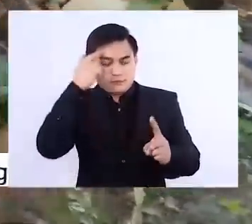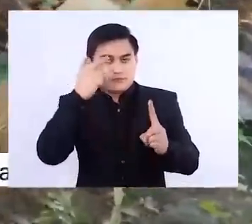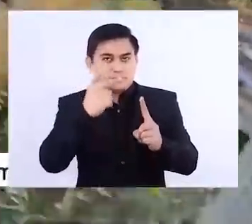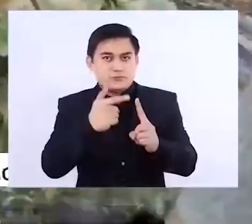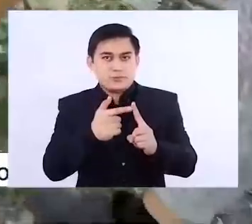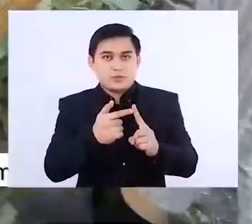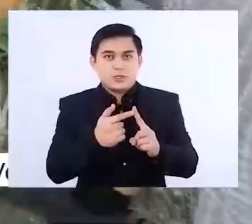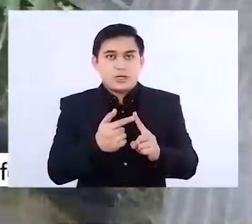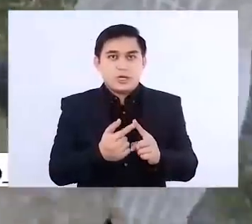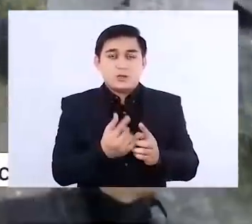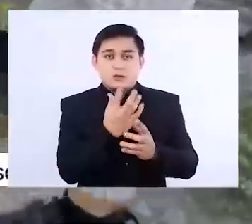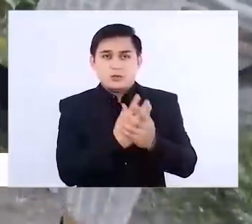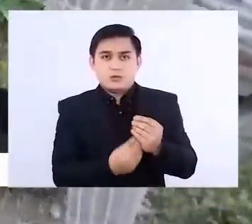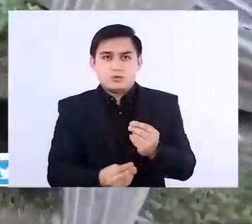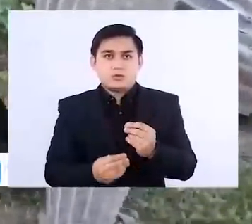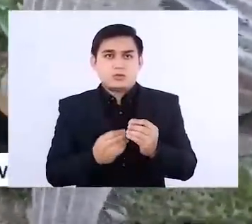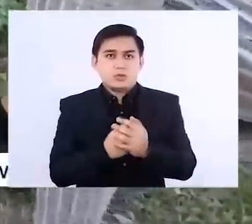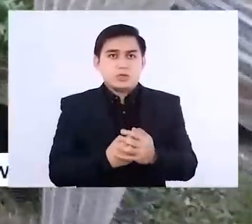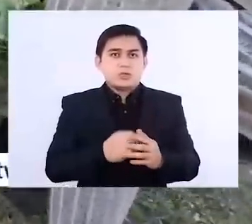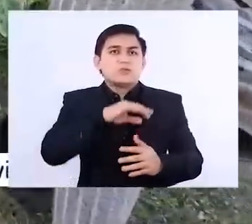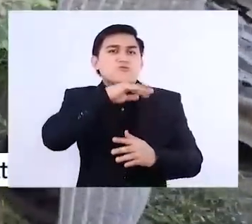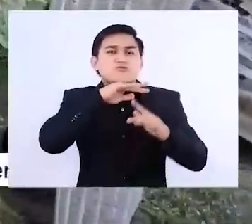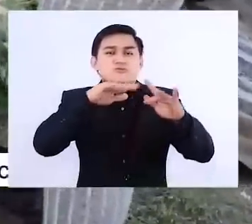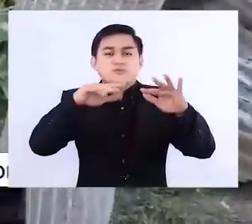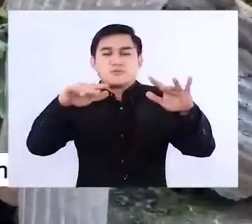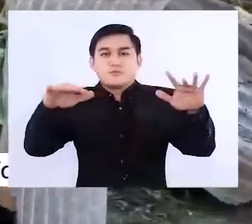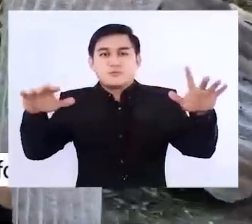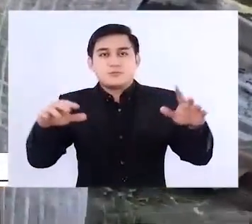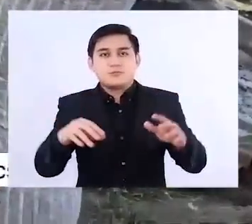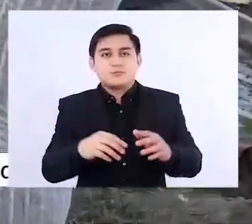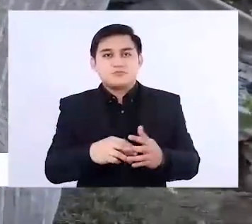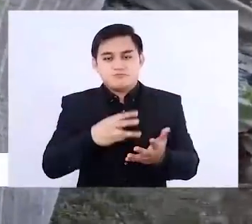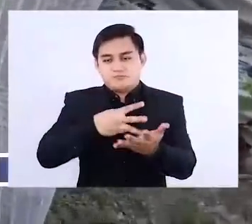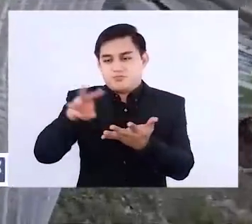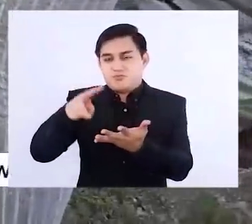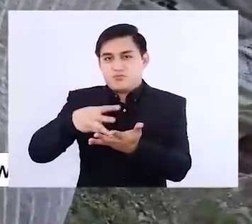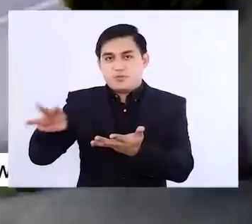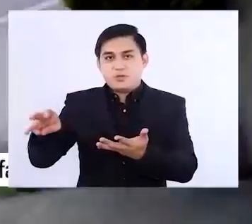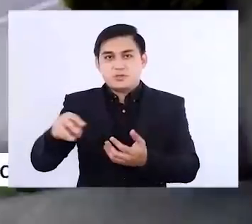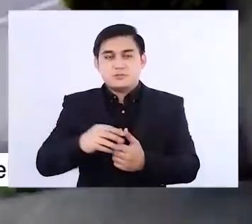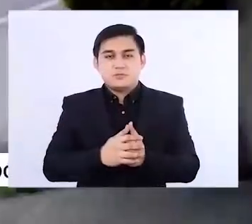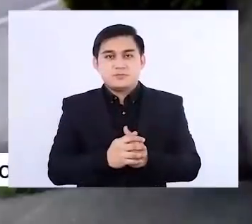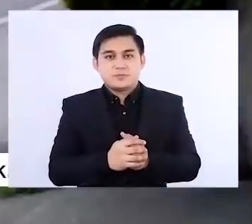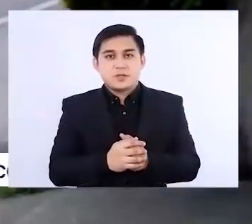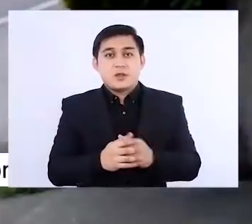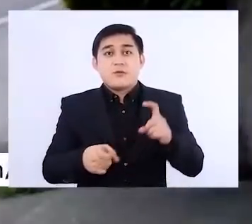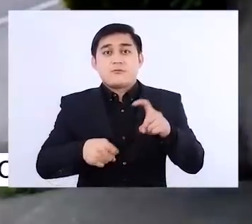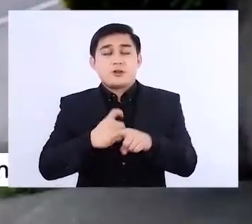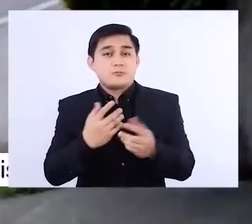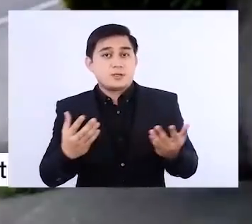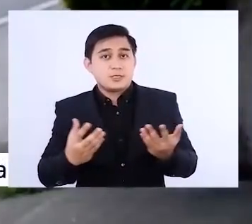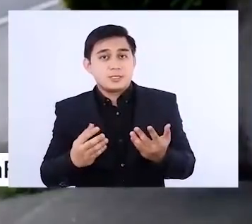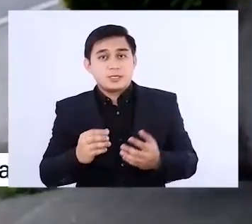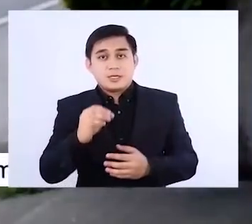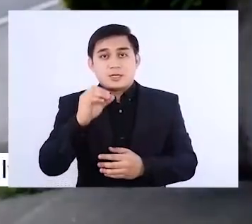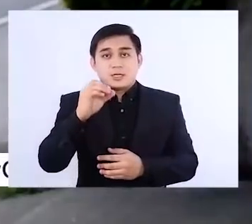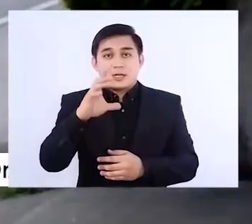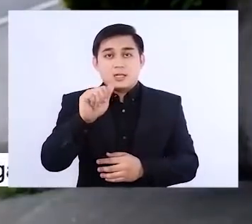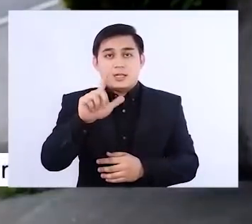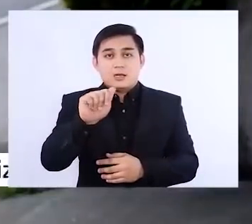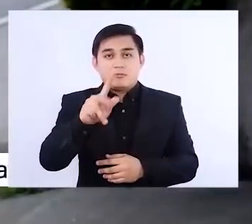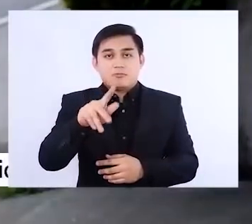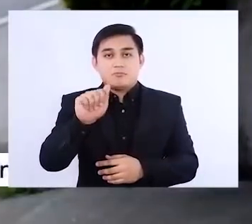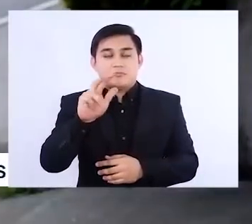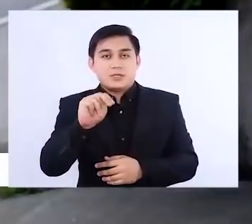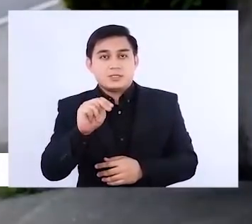ang polusyon na dulot ng mga itinatapon nating mga basura. Mula po dito sa Calapan City, ako